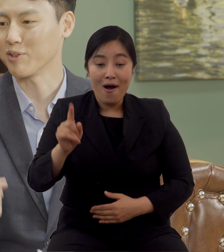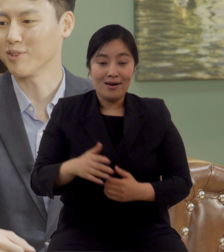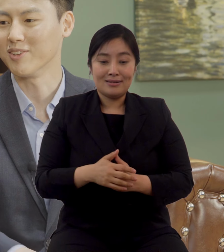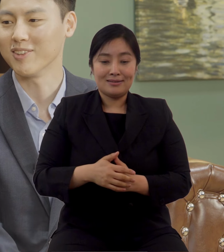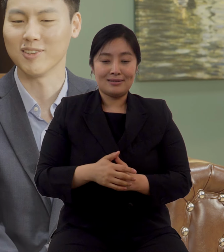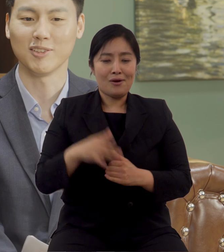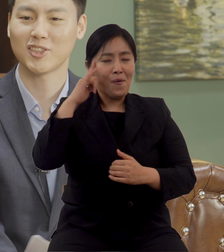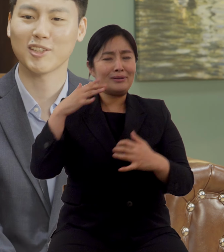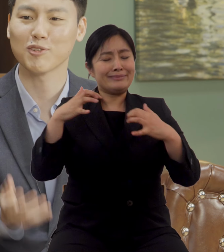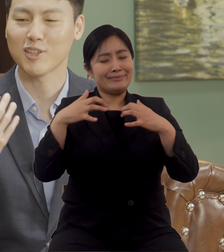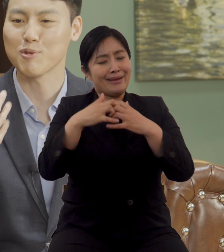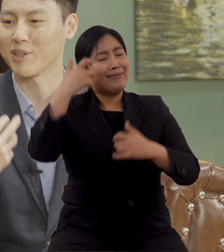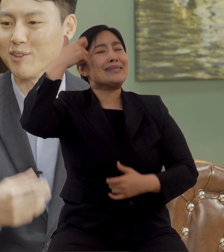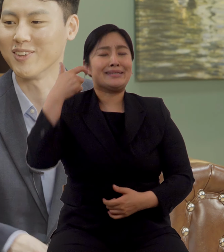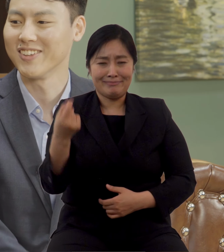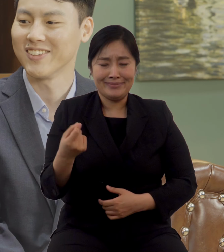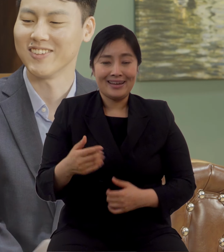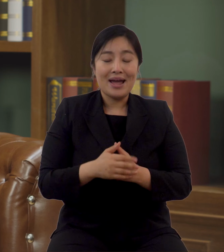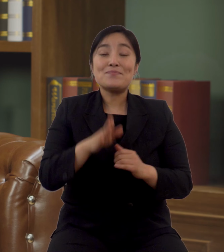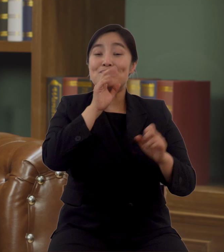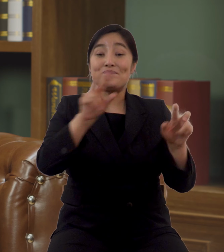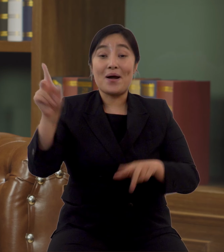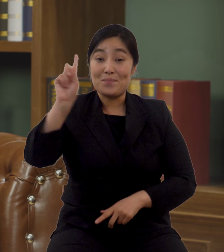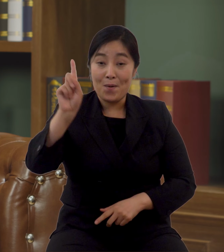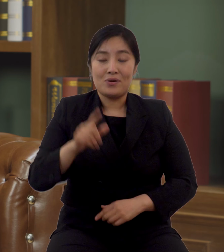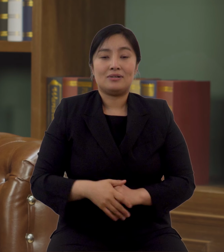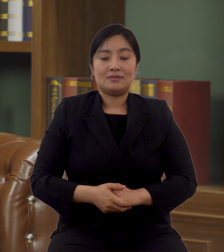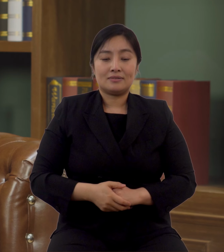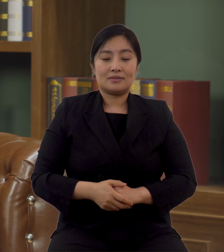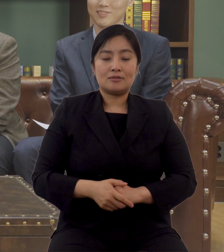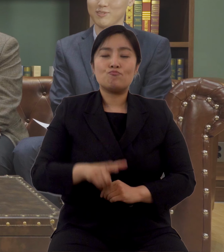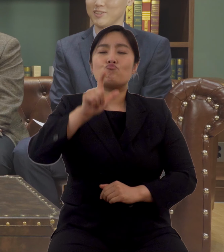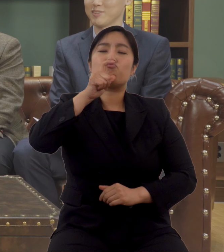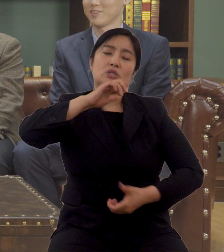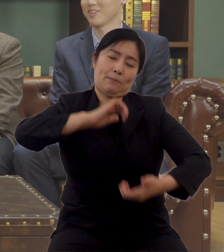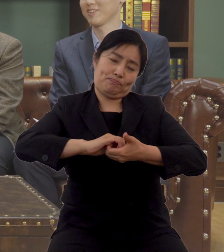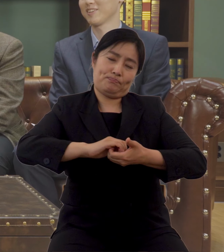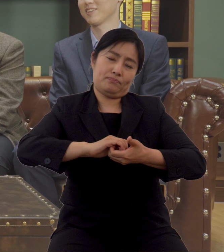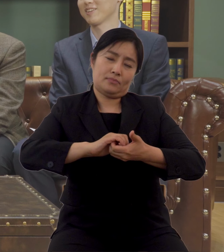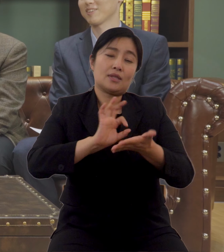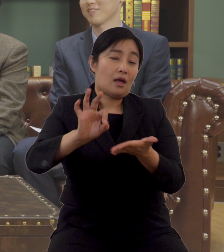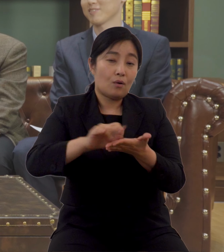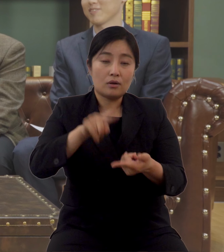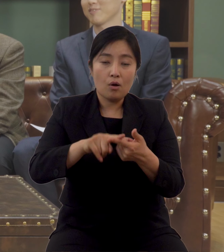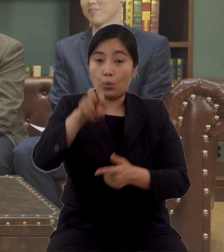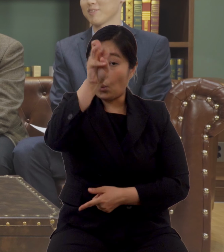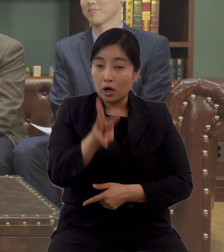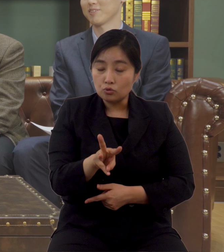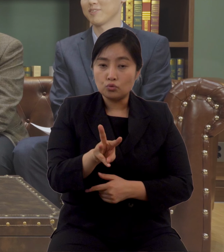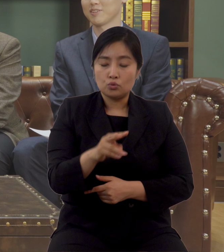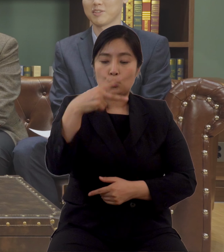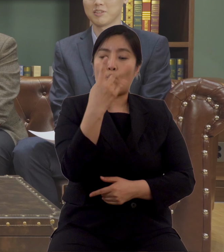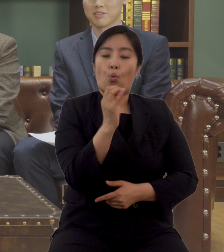하고 다녀요. 2차 대전 느낌이 좀 나요. 네, 바로 지금 이제 제한급수 문제인데요.